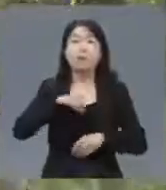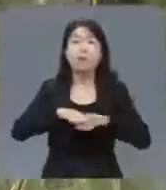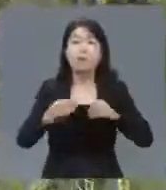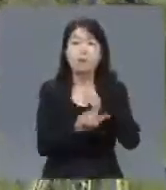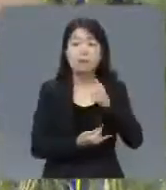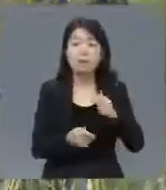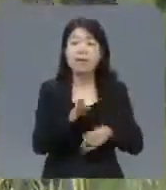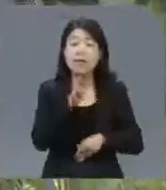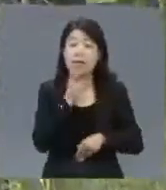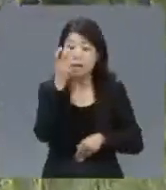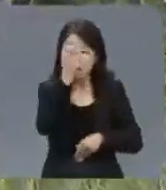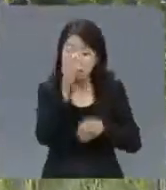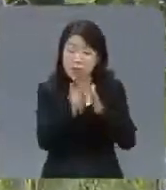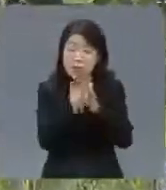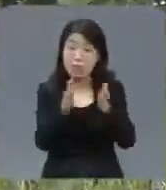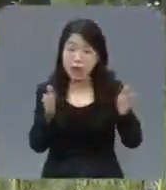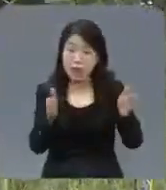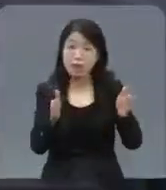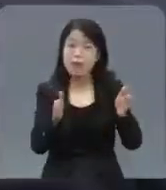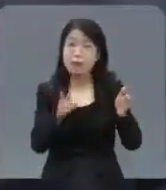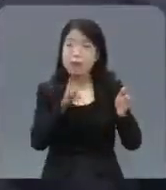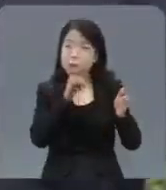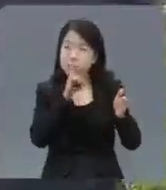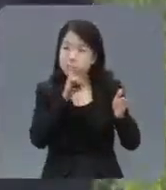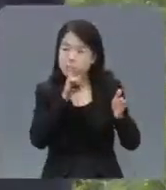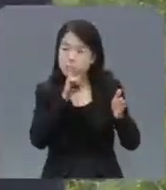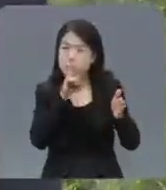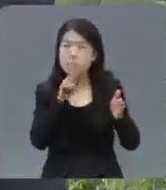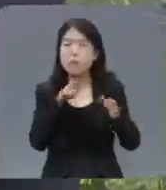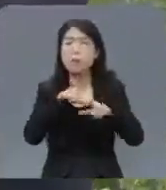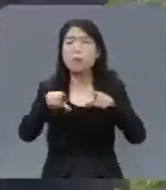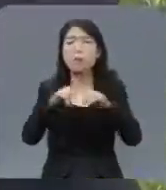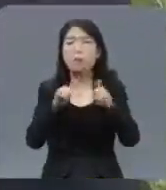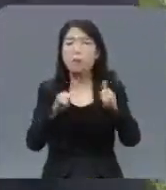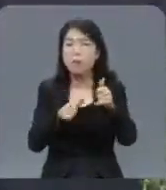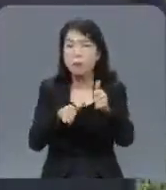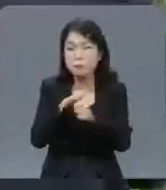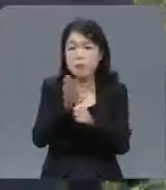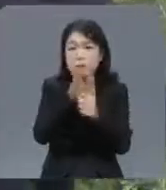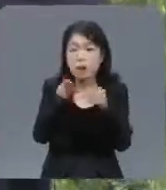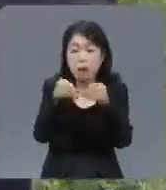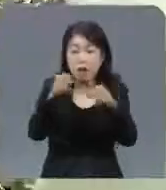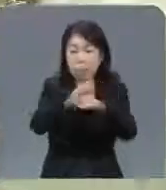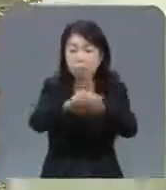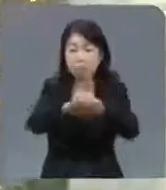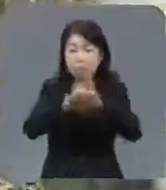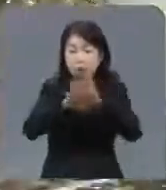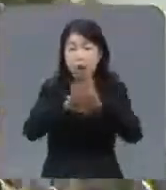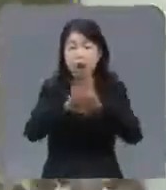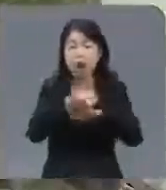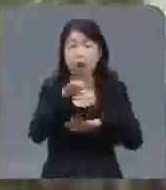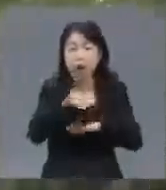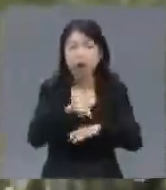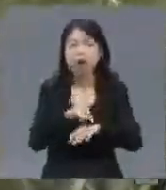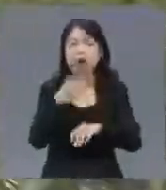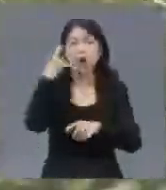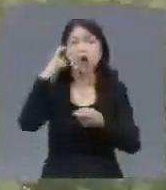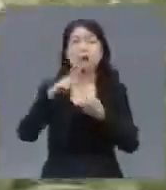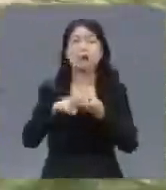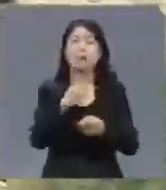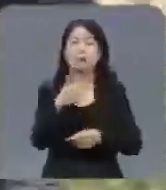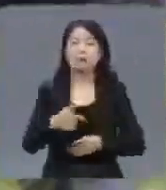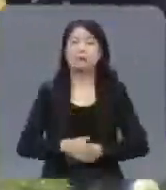본격적인 조사에 들어가면서 알려지지 않은 민간인 희생 에 진실이 새로 드러날 수 있을지 관심이 모아지고 있습니다